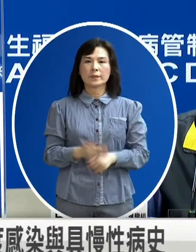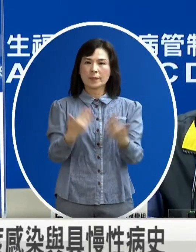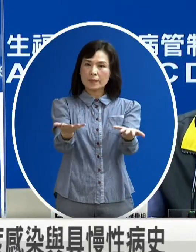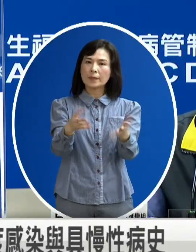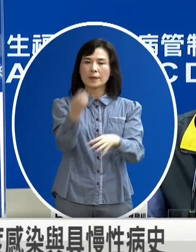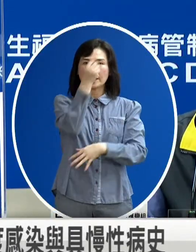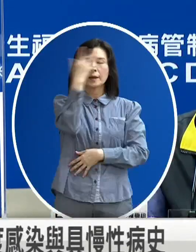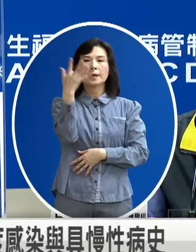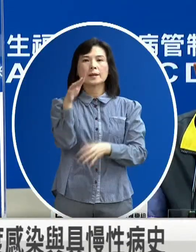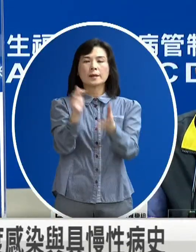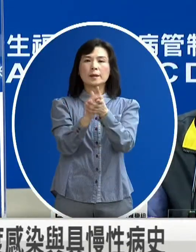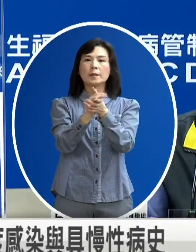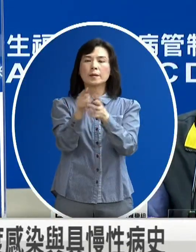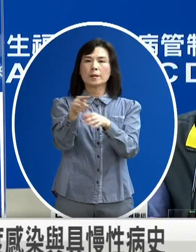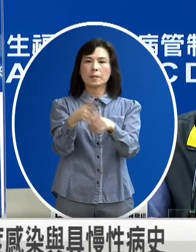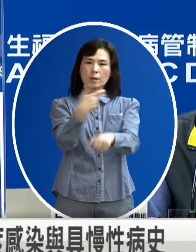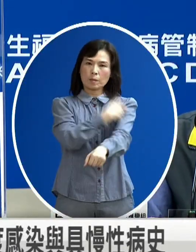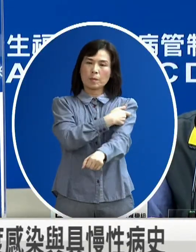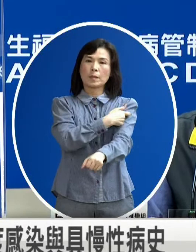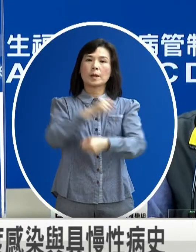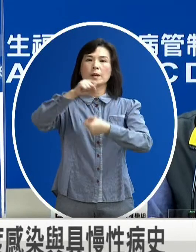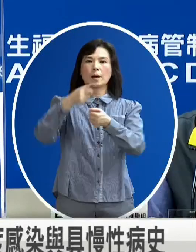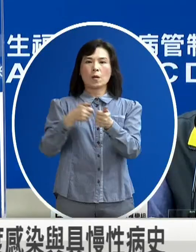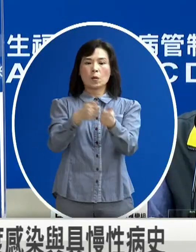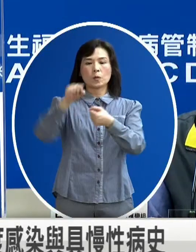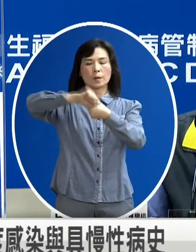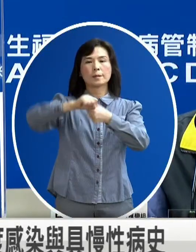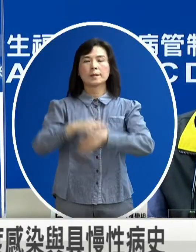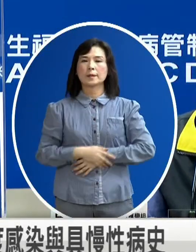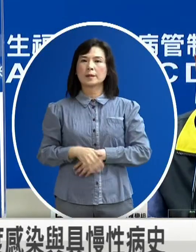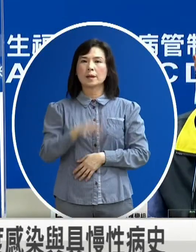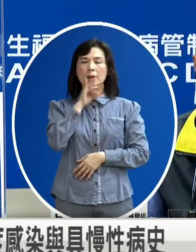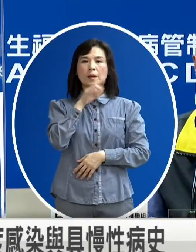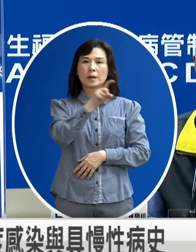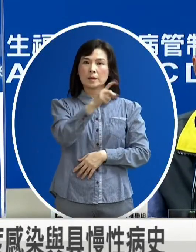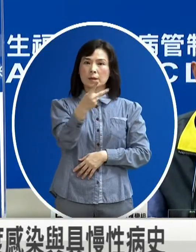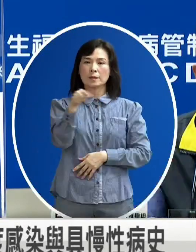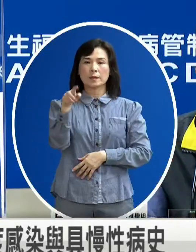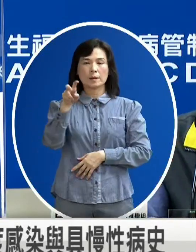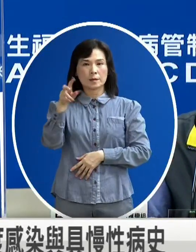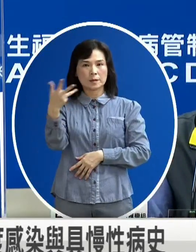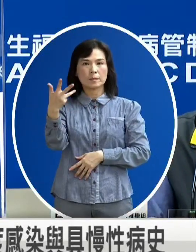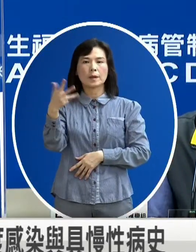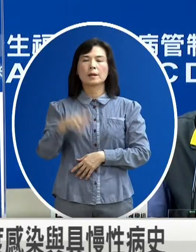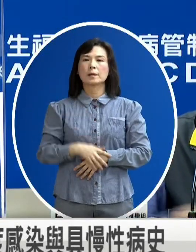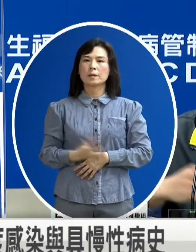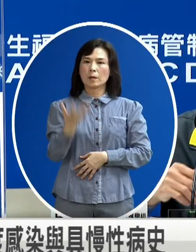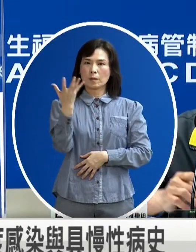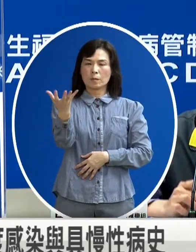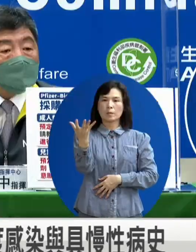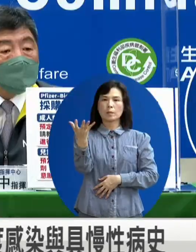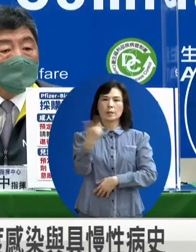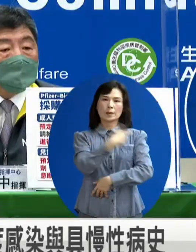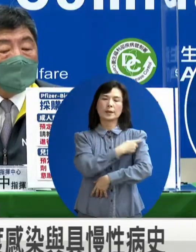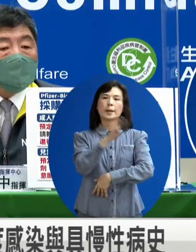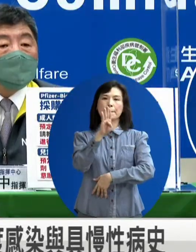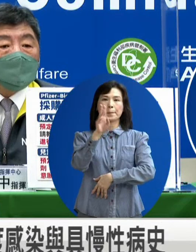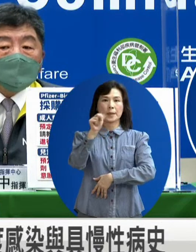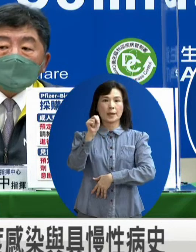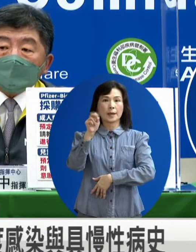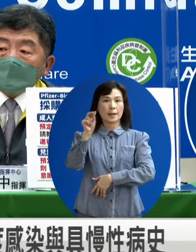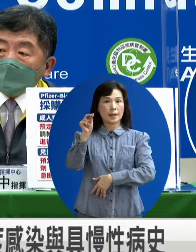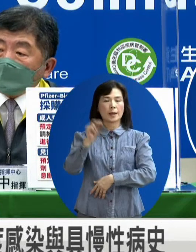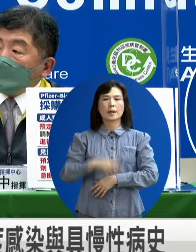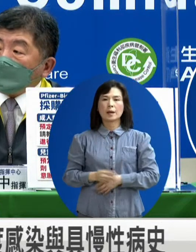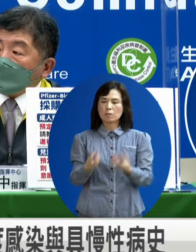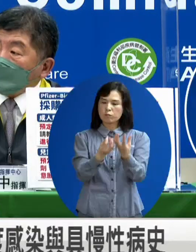年接种追加剂。我们知道青少年，我们12岁到18岁，基本上大部分都是打 BNT， 那后